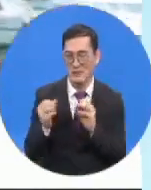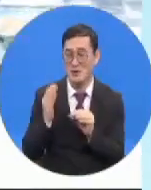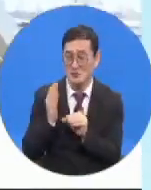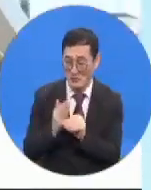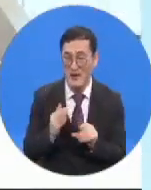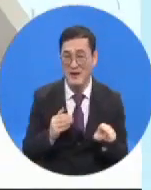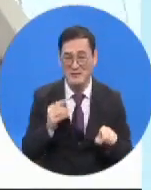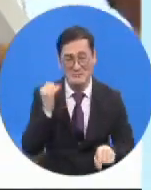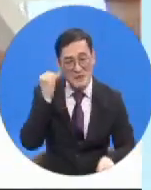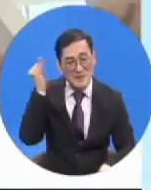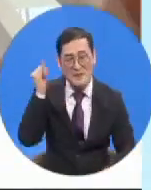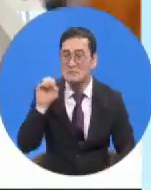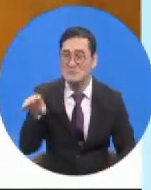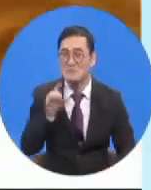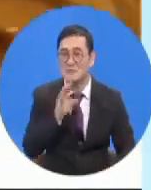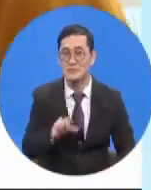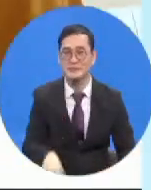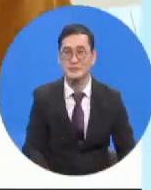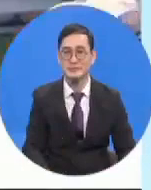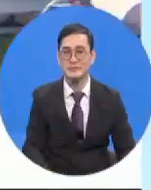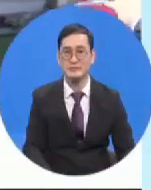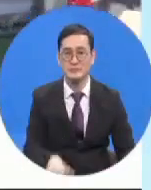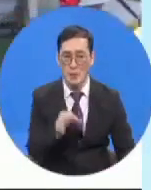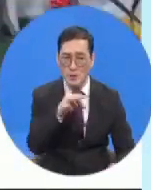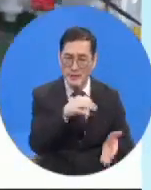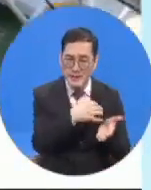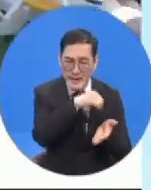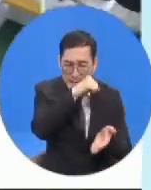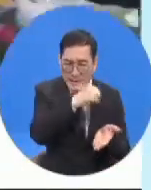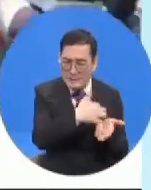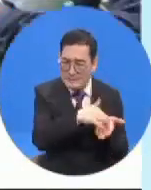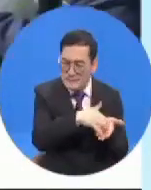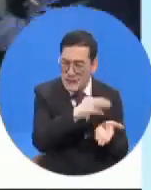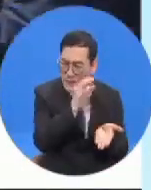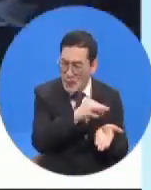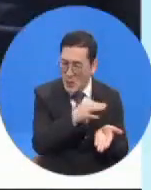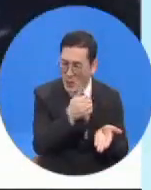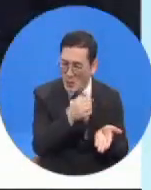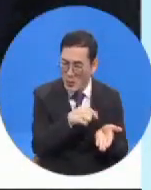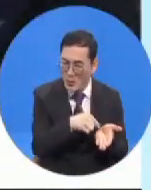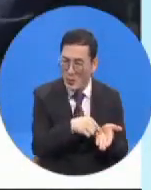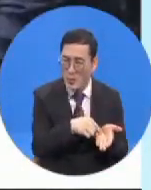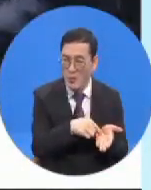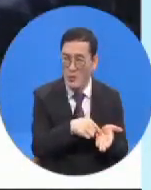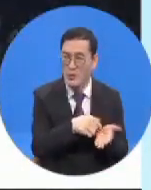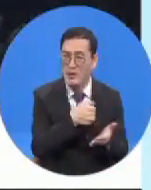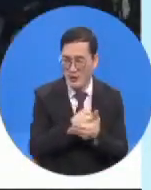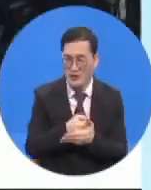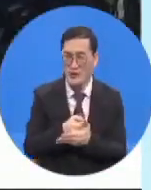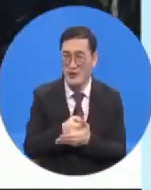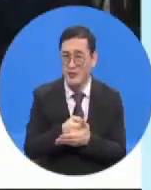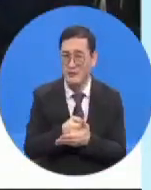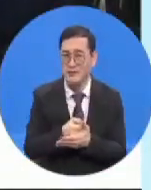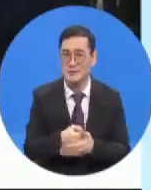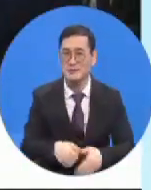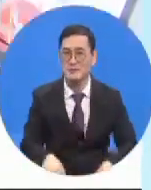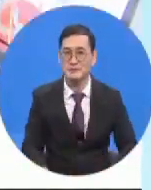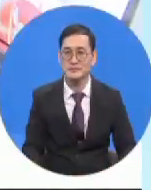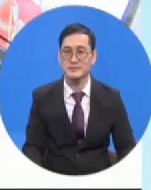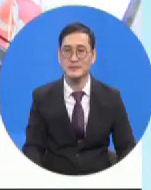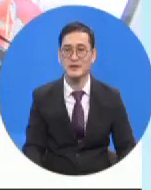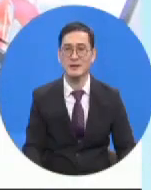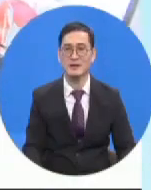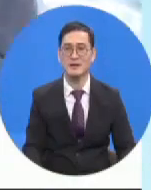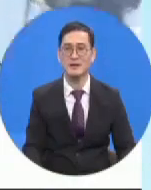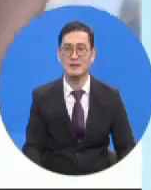이게 구체적으로 예산이 어느 정도 들어간지를 다 생각해 보고 공약을 짜거든요. 그래서 제가 볼 때 모르겠습니다. 이재명 기사가 정말 궁금해서 질문하듯이 던진 말.